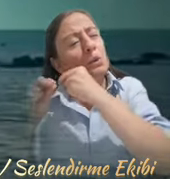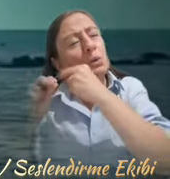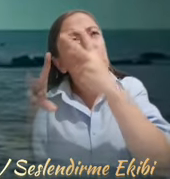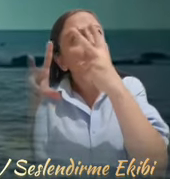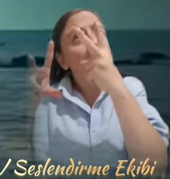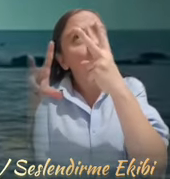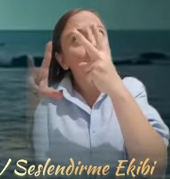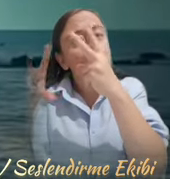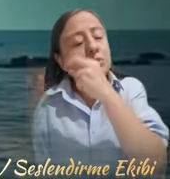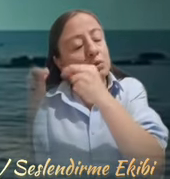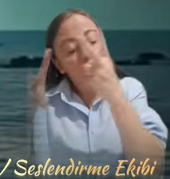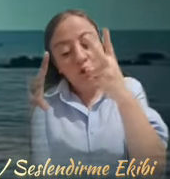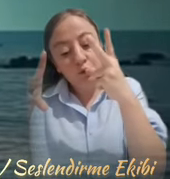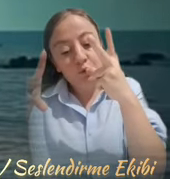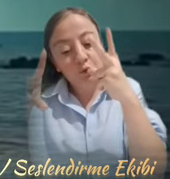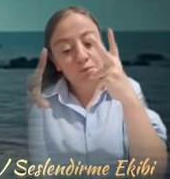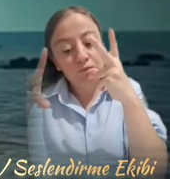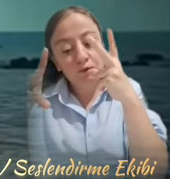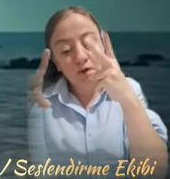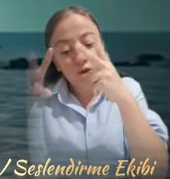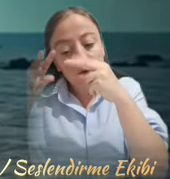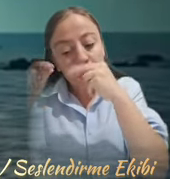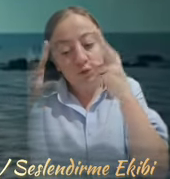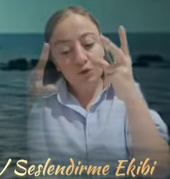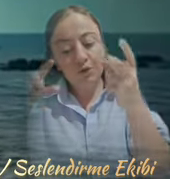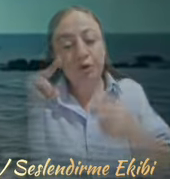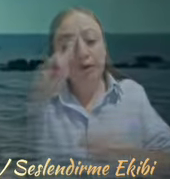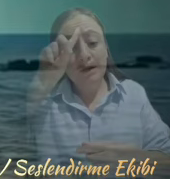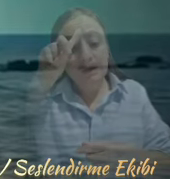sonsuza haykırarak yaşamca.